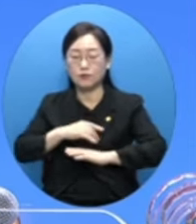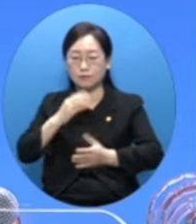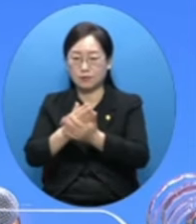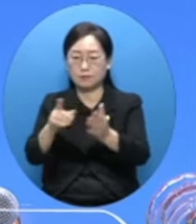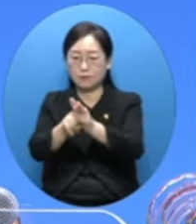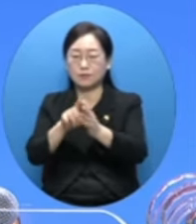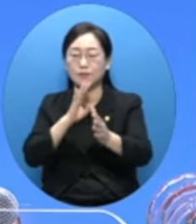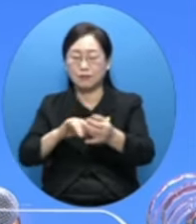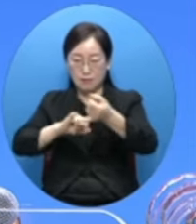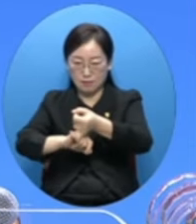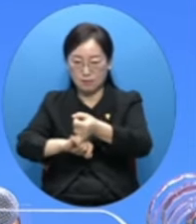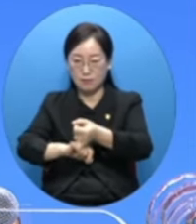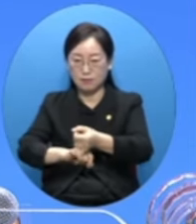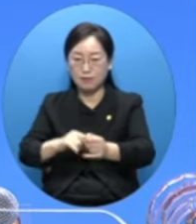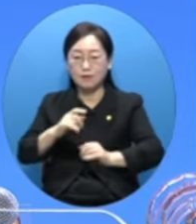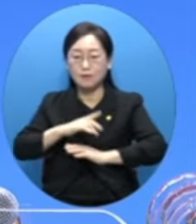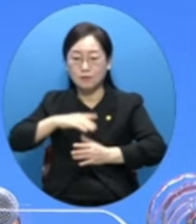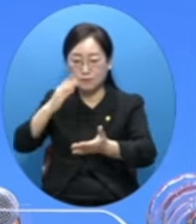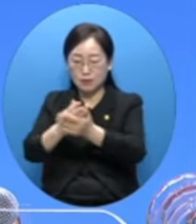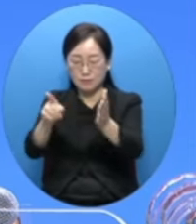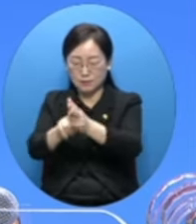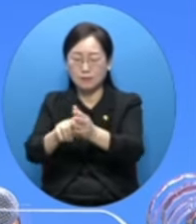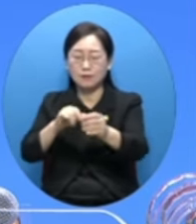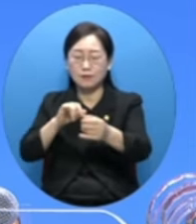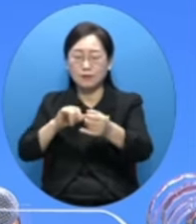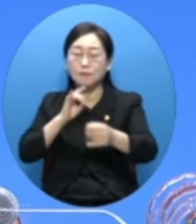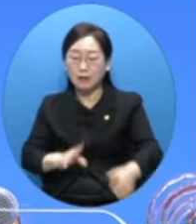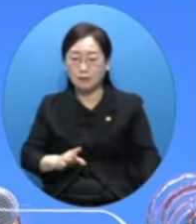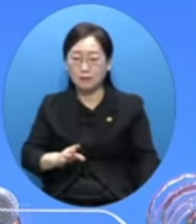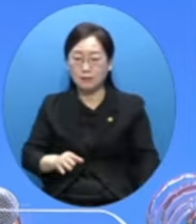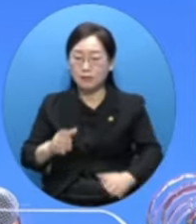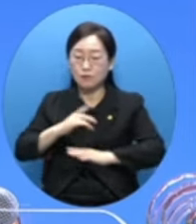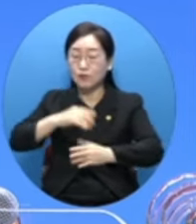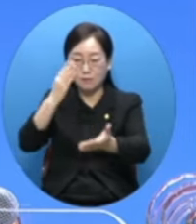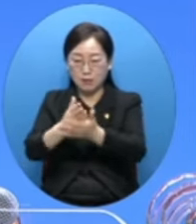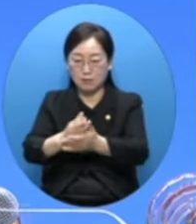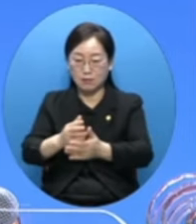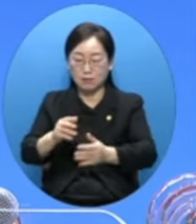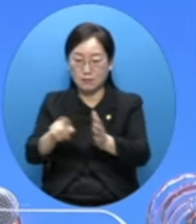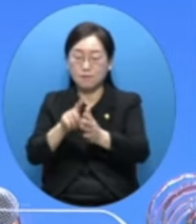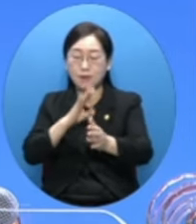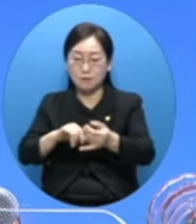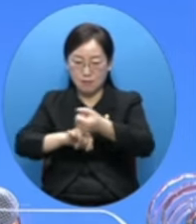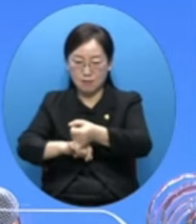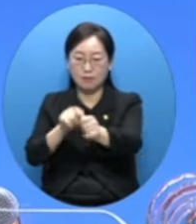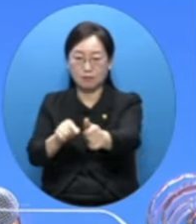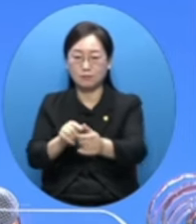하라. 두려워하지 말고 믿기만 하라. 두려워하지 말고 믿기만 하라.